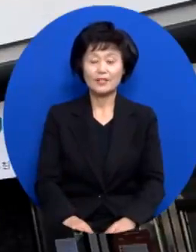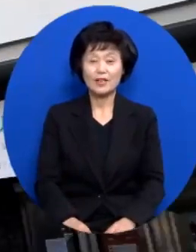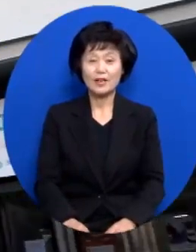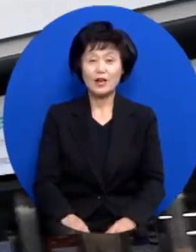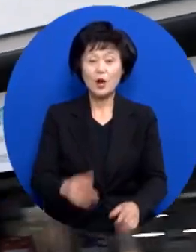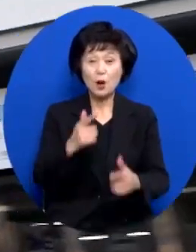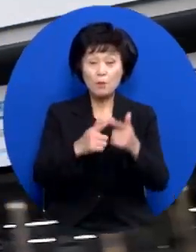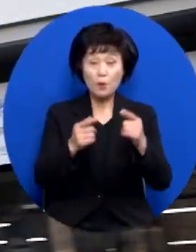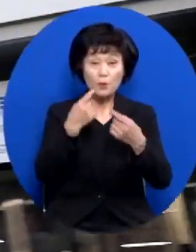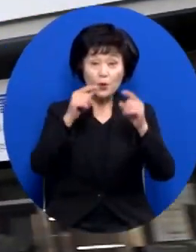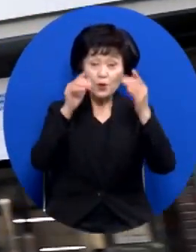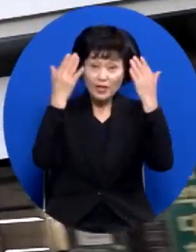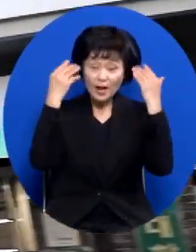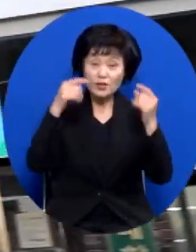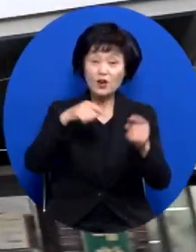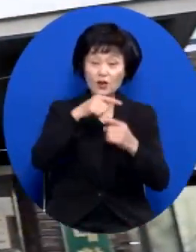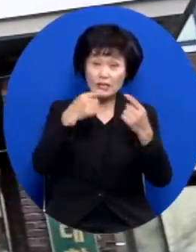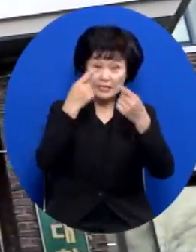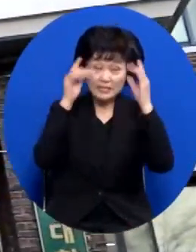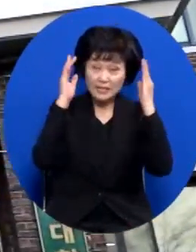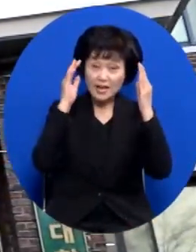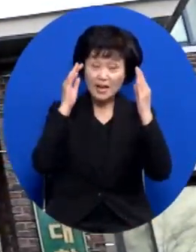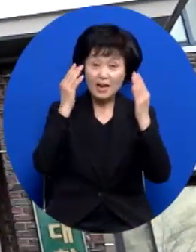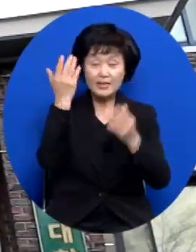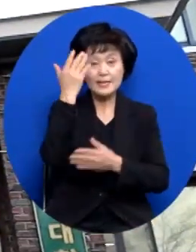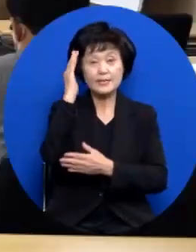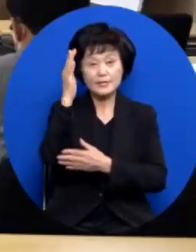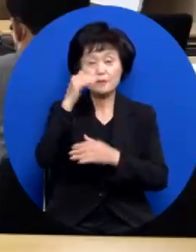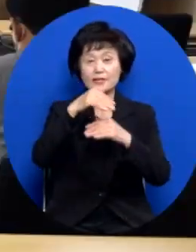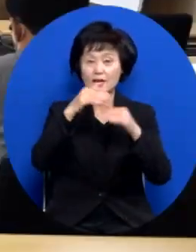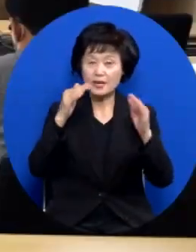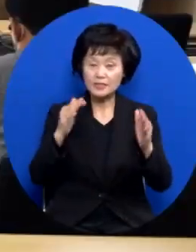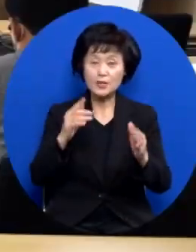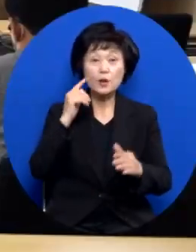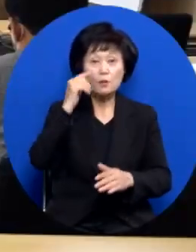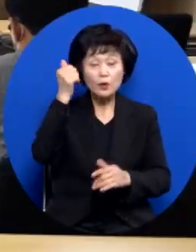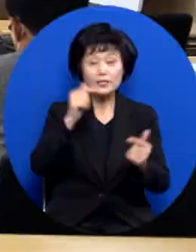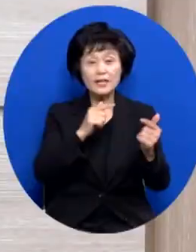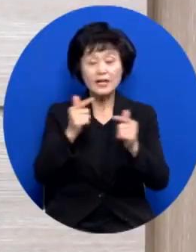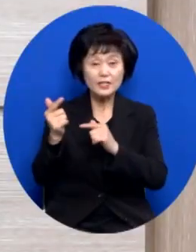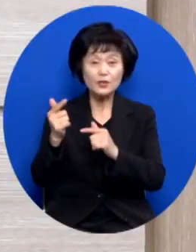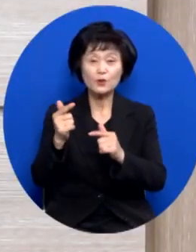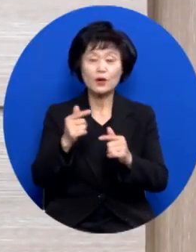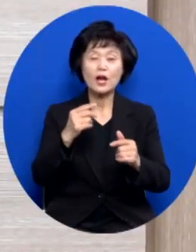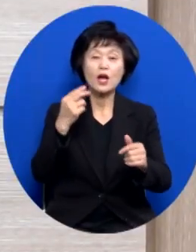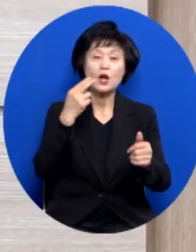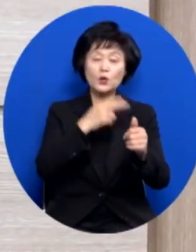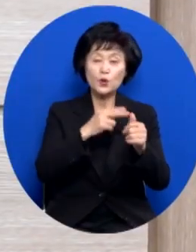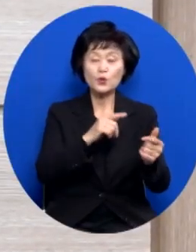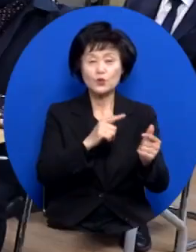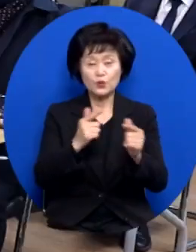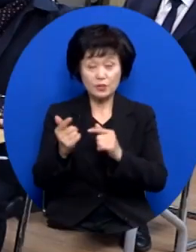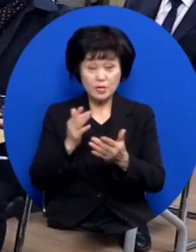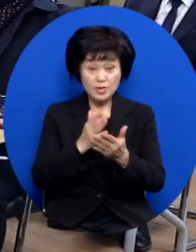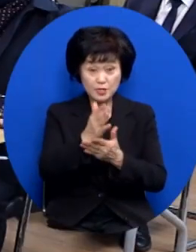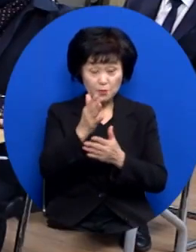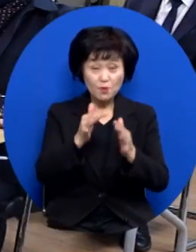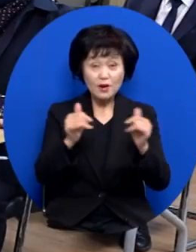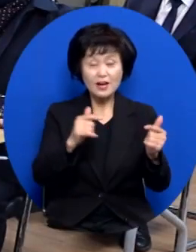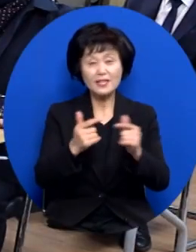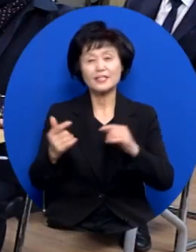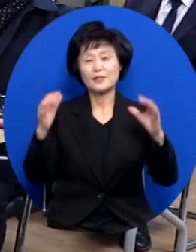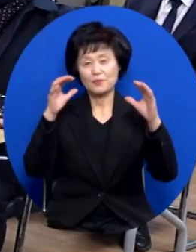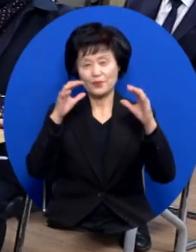목포대학교 경영대학의 한 세미나실. 목회자와 교수, 사회적 기업 대표 등 다양한 분야 전문가들이 한자리에